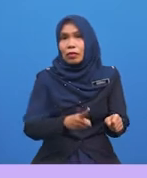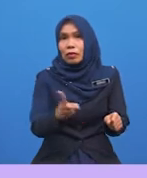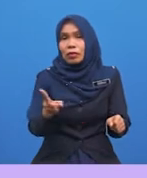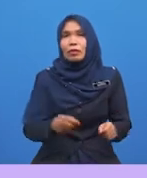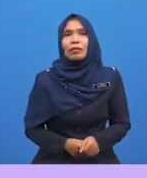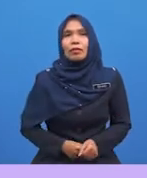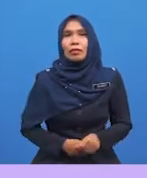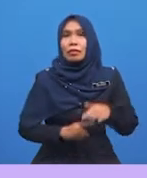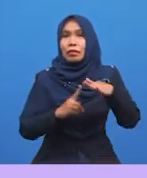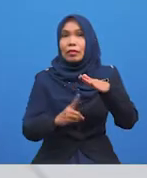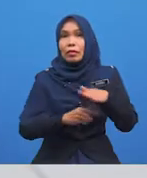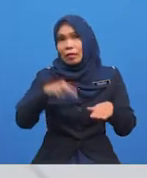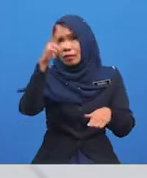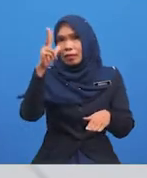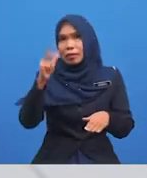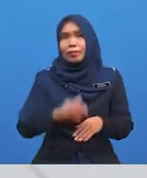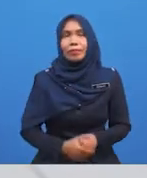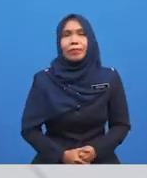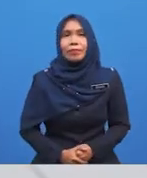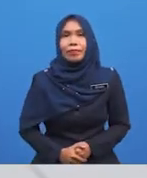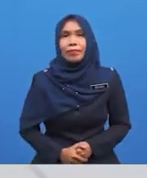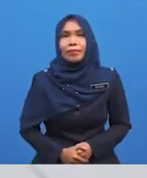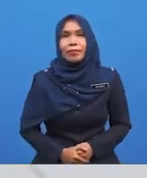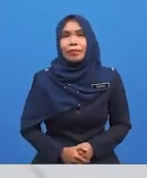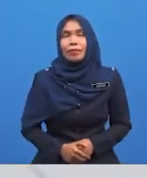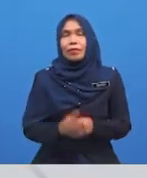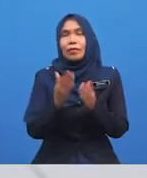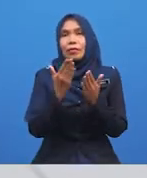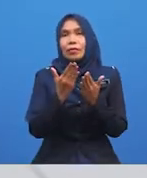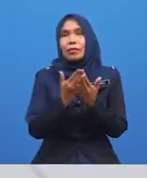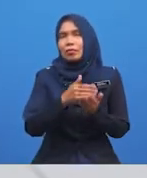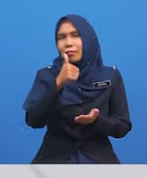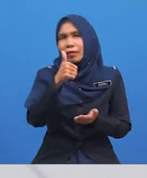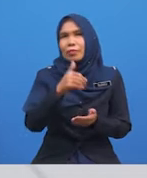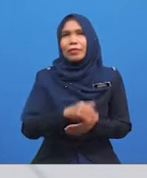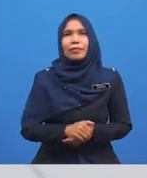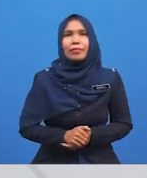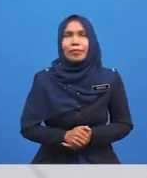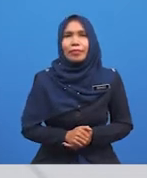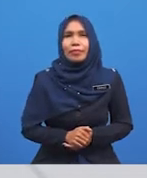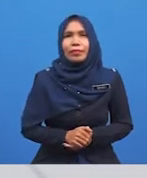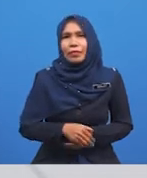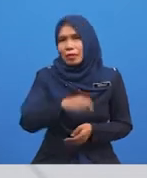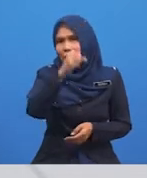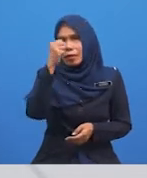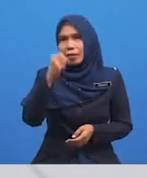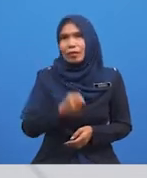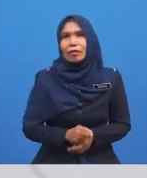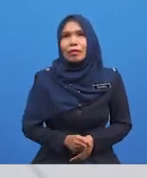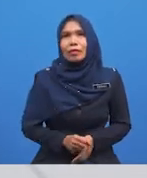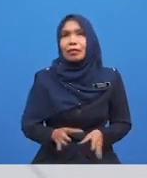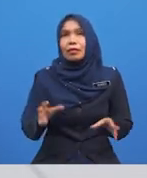kerajaan atau governance. Alhamdulillah, hebat murid-murid kerana dapat mengimbas semula apa yang telah